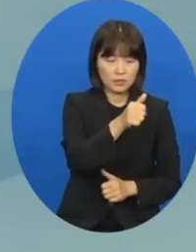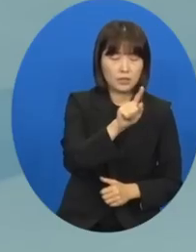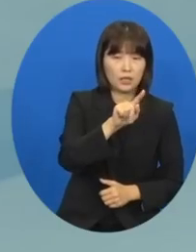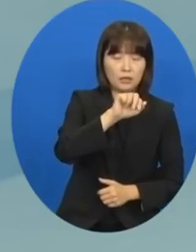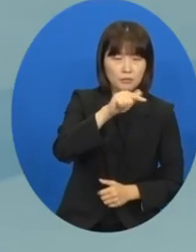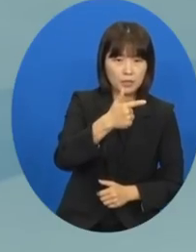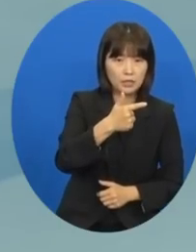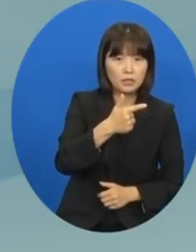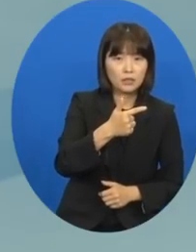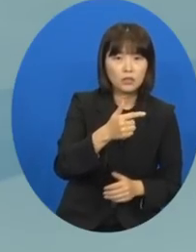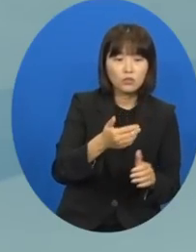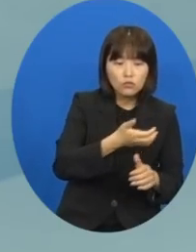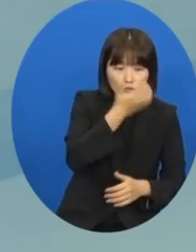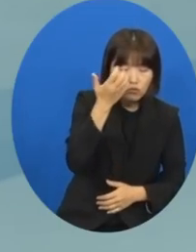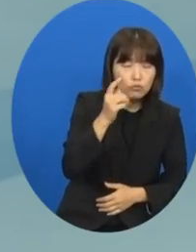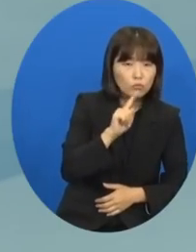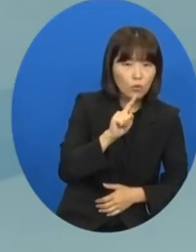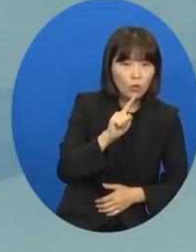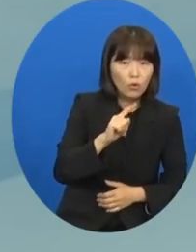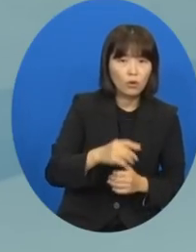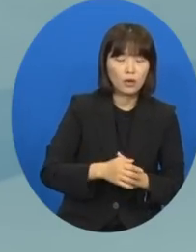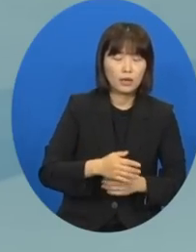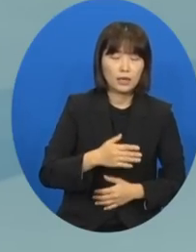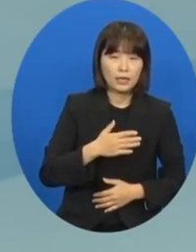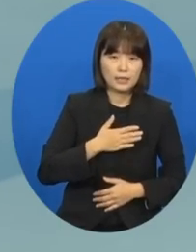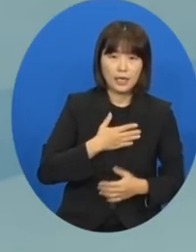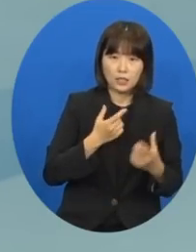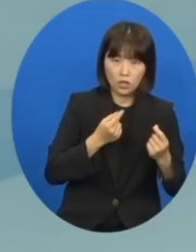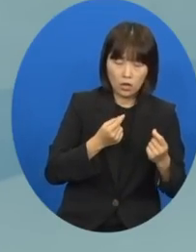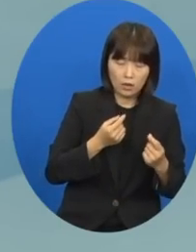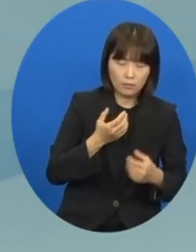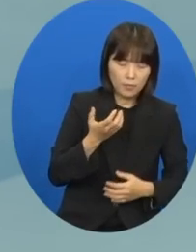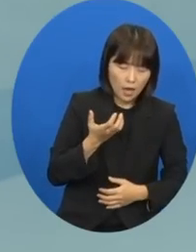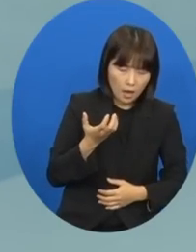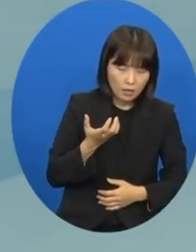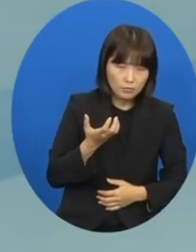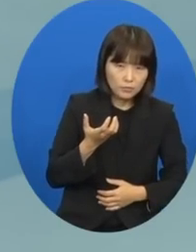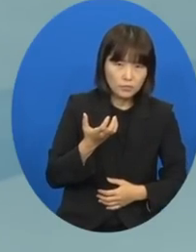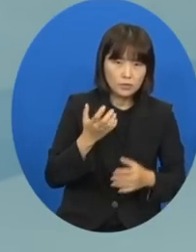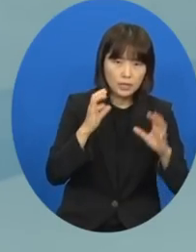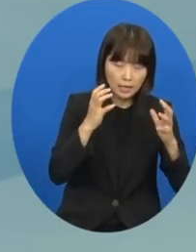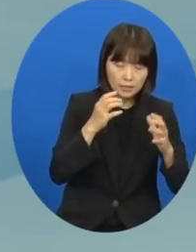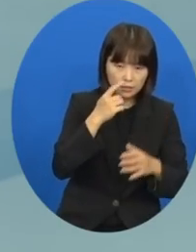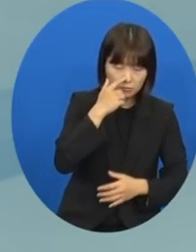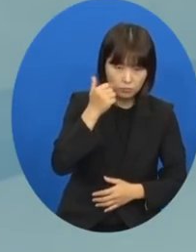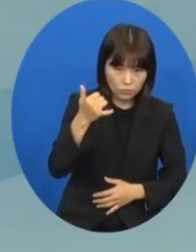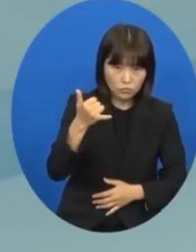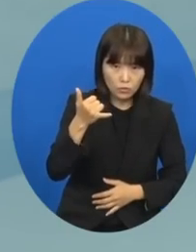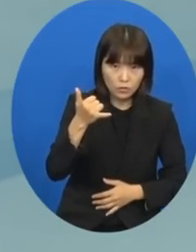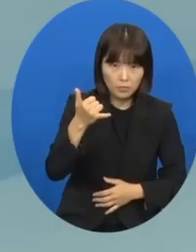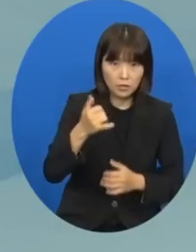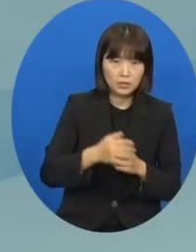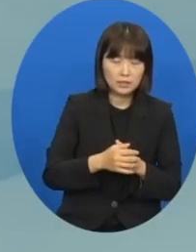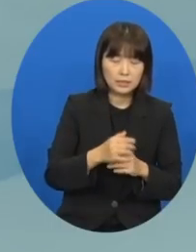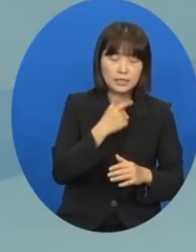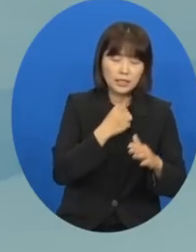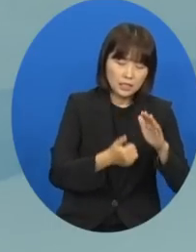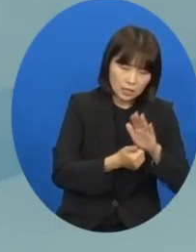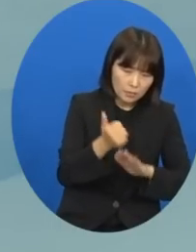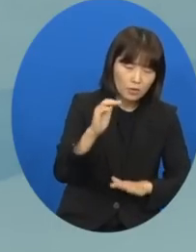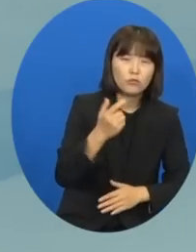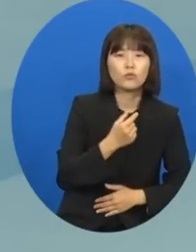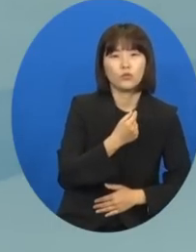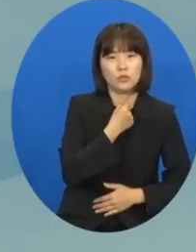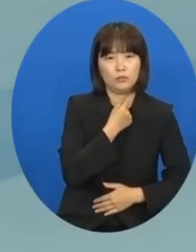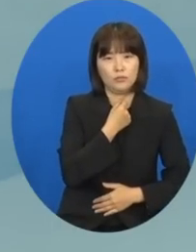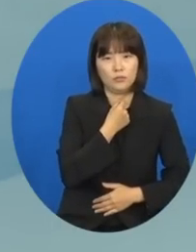자기처럼 아픈 아이들과 그 부모님들에게 희망의 아이콘이 되고 싶어요. 이런 꿈을 갖게 될 정도로 워낙 서럽게